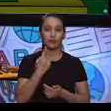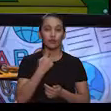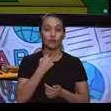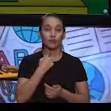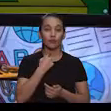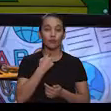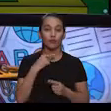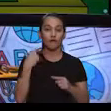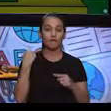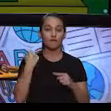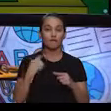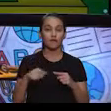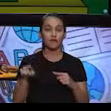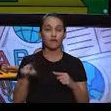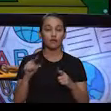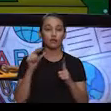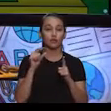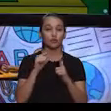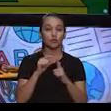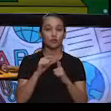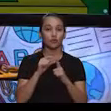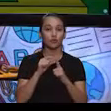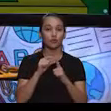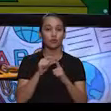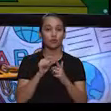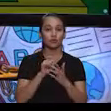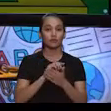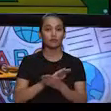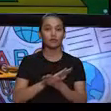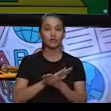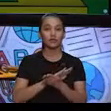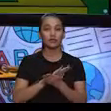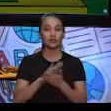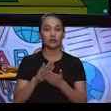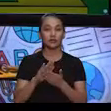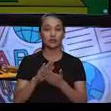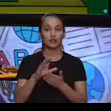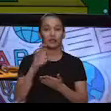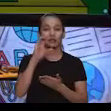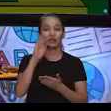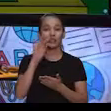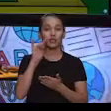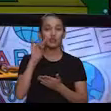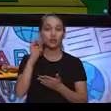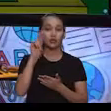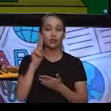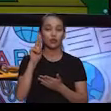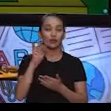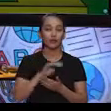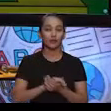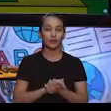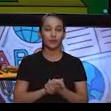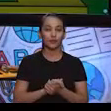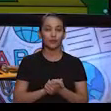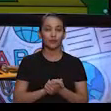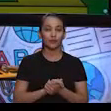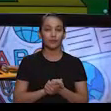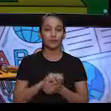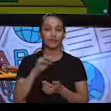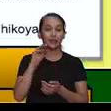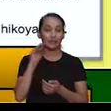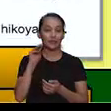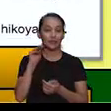bilan farq qiladigan so'zimiz tiniqdi, siniqdi. Demak, t va